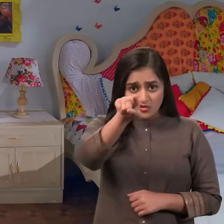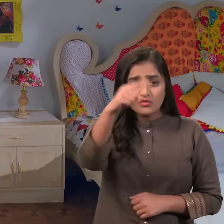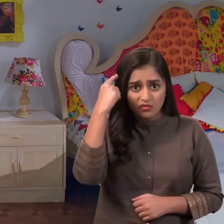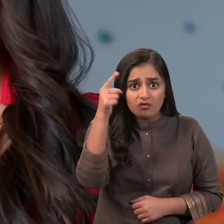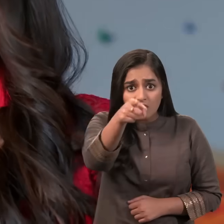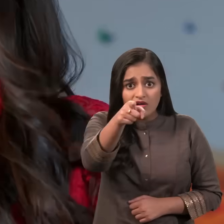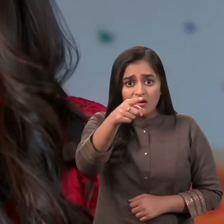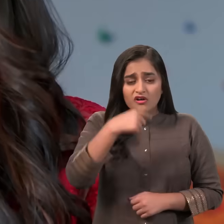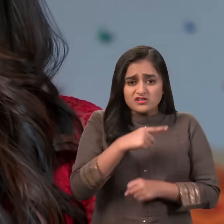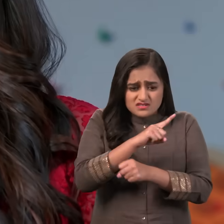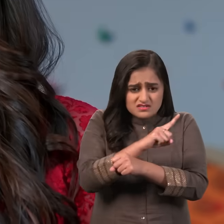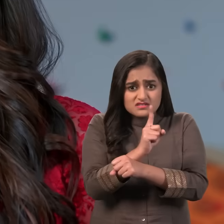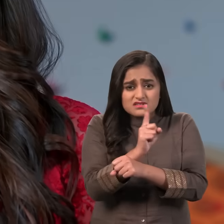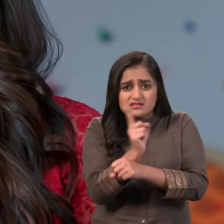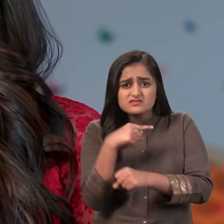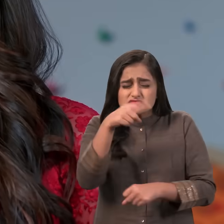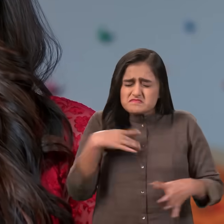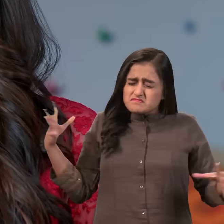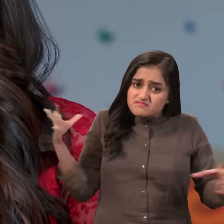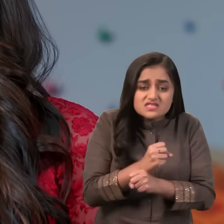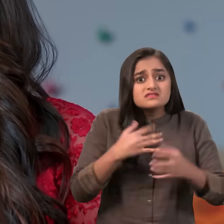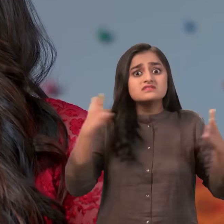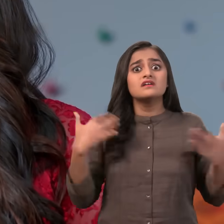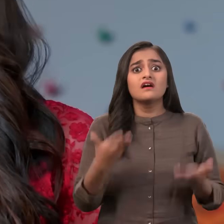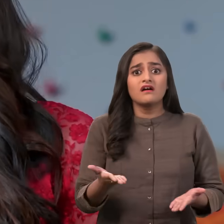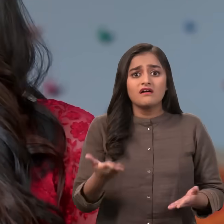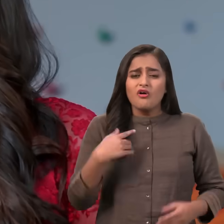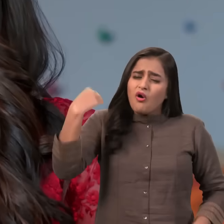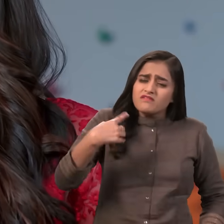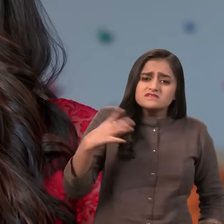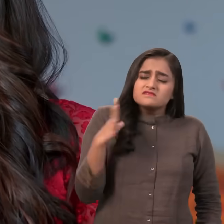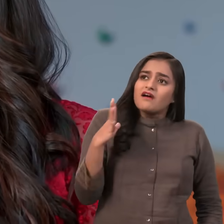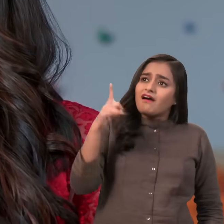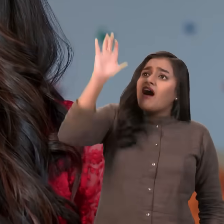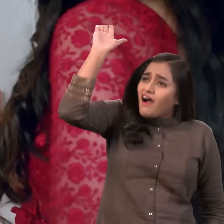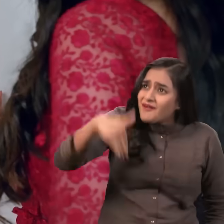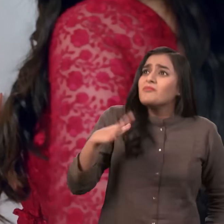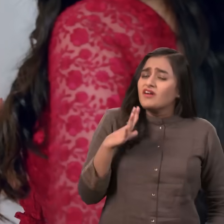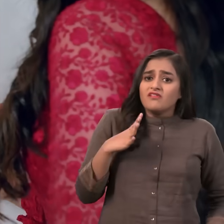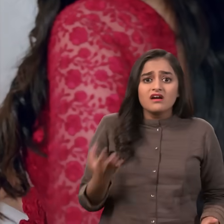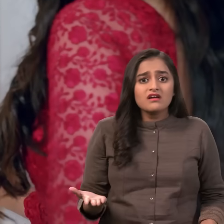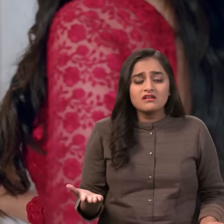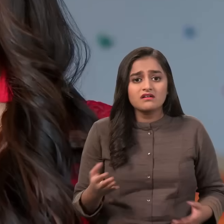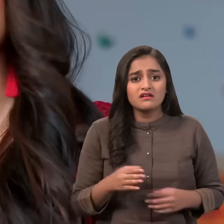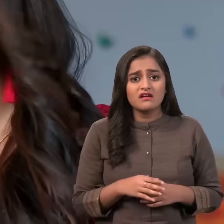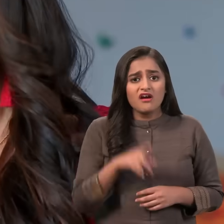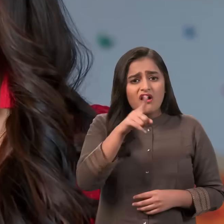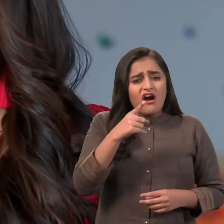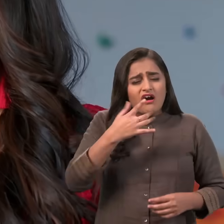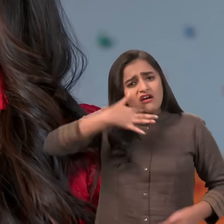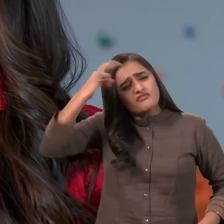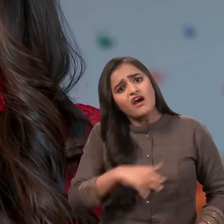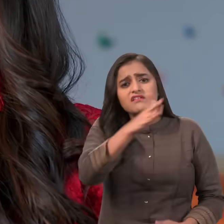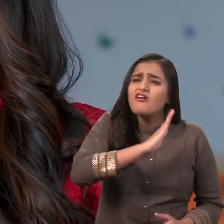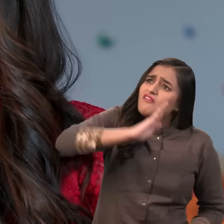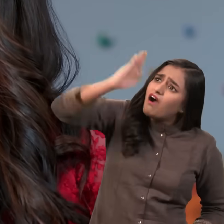गुलाबो, पता है हर सेकंड मिस करती हूँ तुम्हें मैं, रोज इंतजार करती हूँ तुम्हारा। इतनी क्या दूर